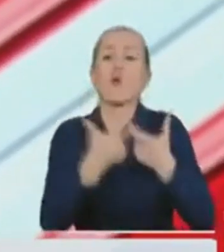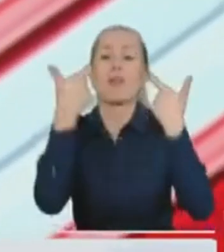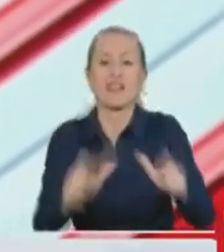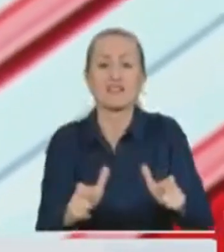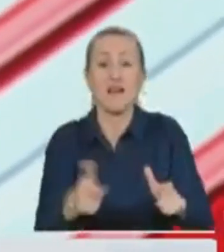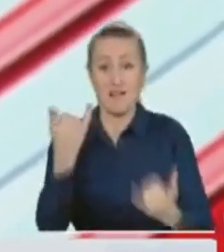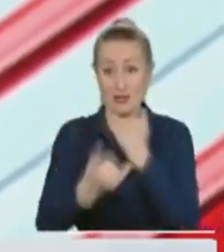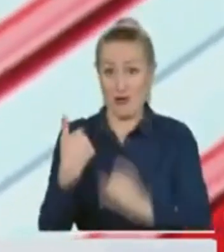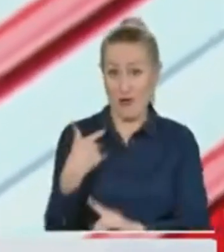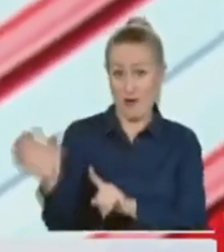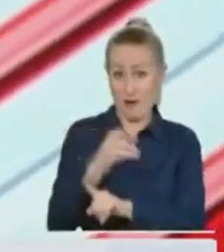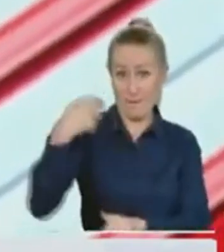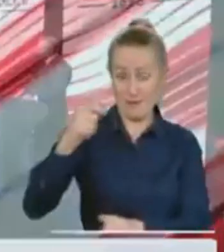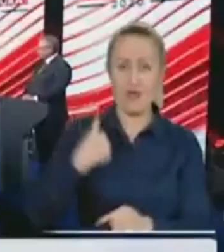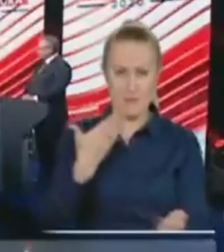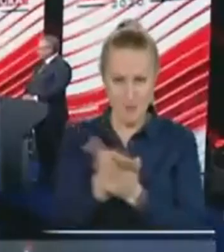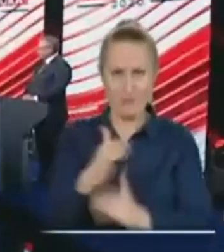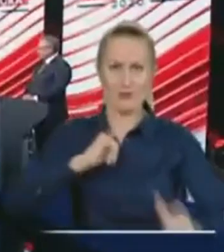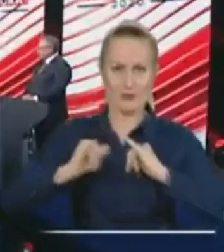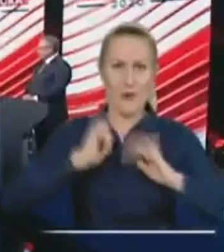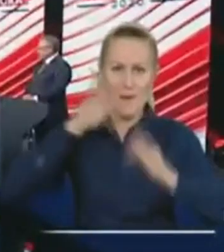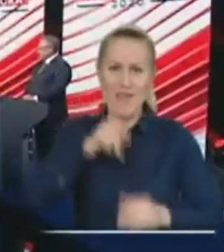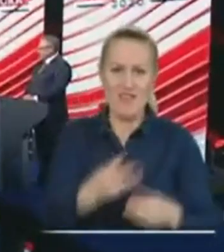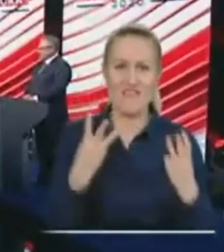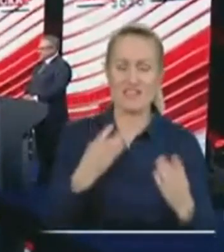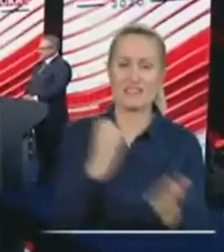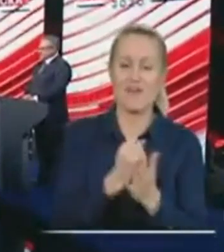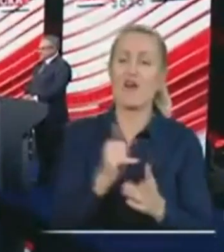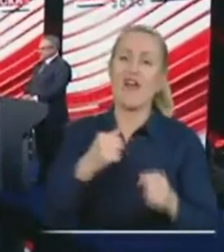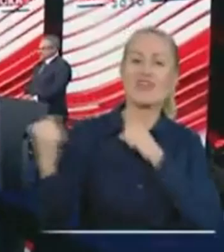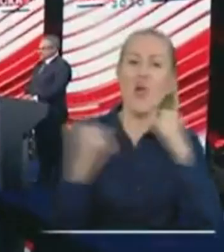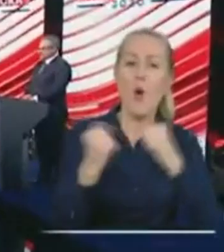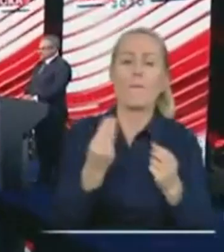стану президентом, я допоможу уряду в найважливіших питаннях, передусім про гроші на інвестиції.